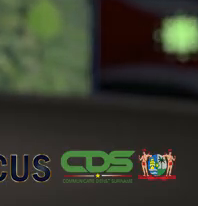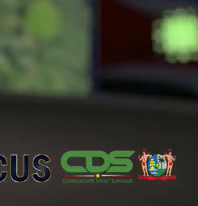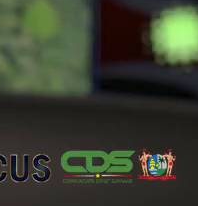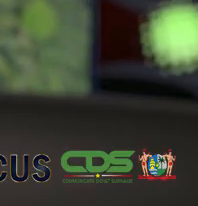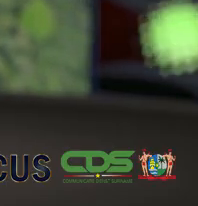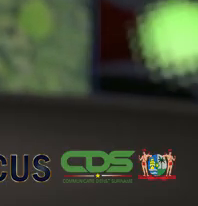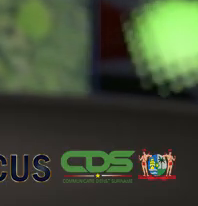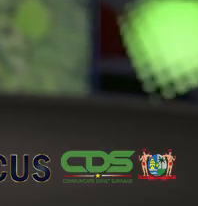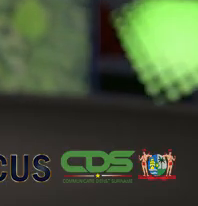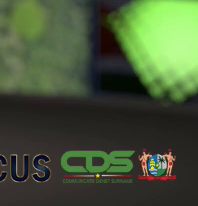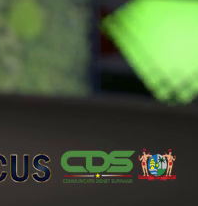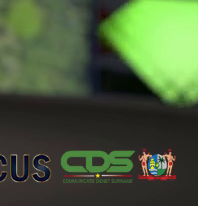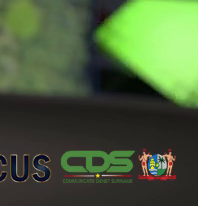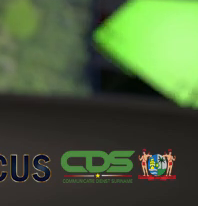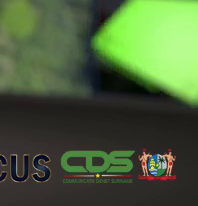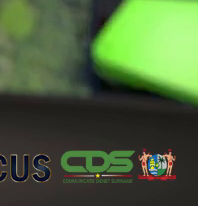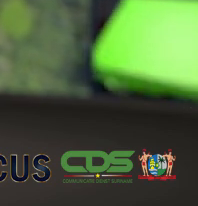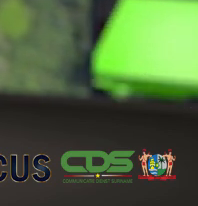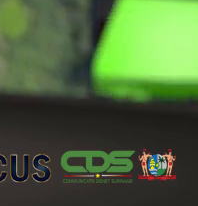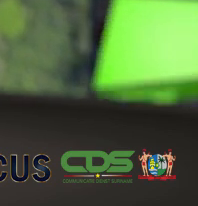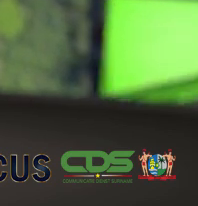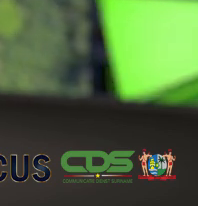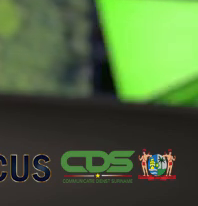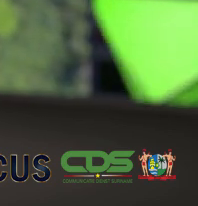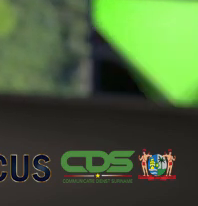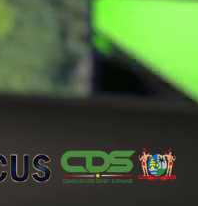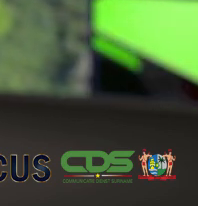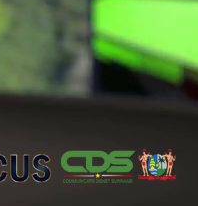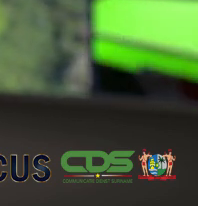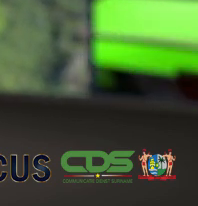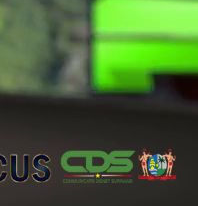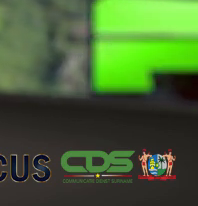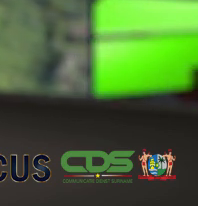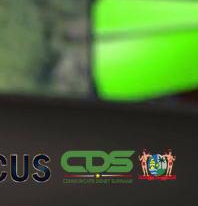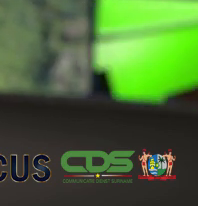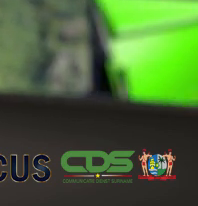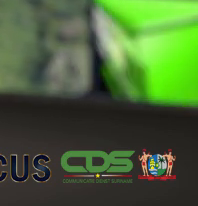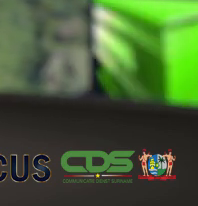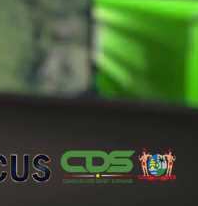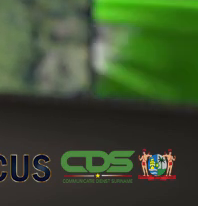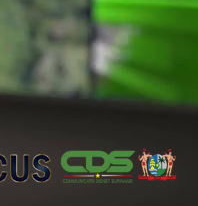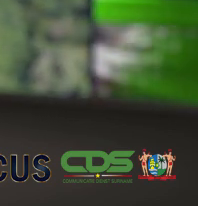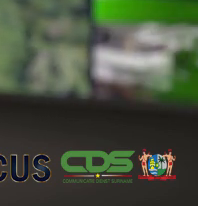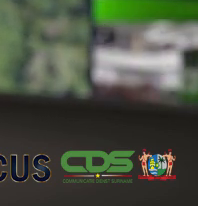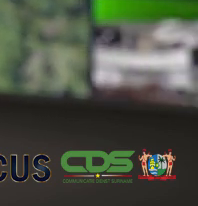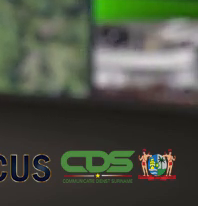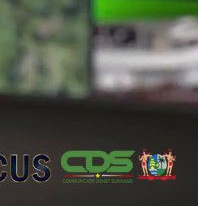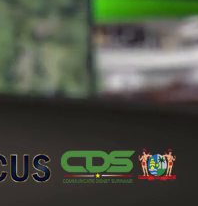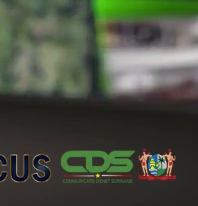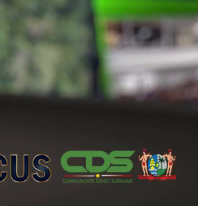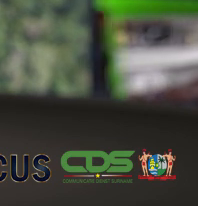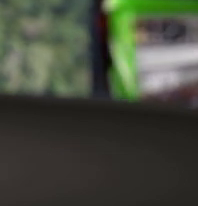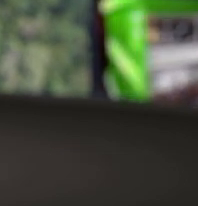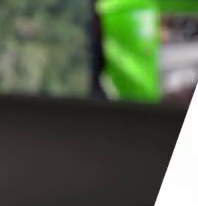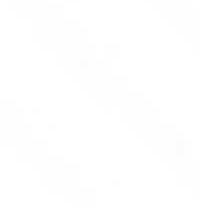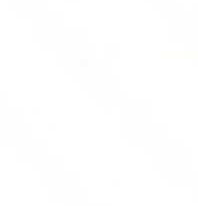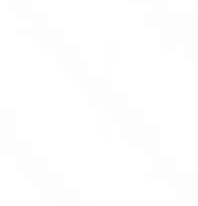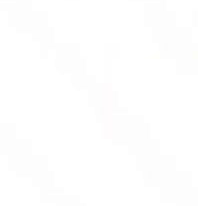Goedenavond, welkom bij een nieuwe aflevering van Focus. Het programma waar het accent gelegd wordt op de activiteiten die voor u van belang